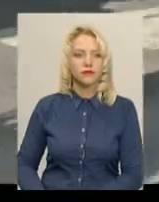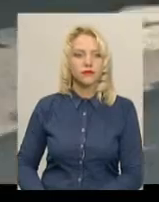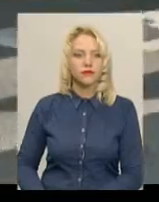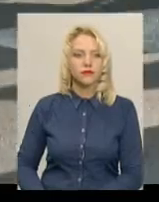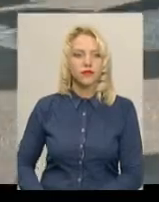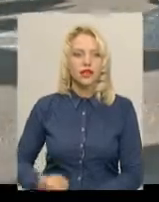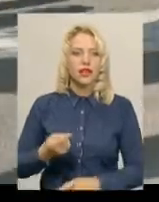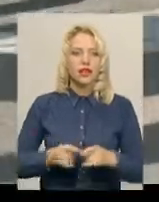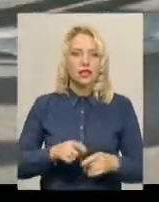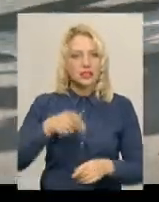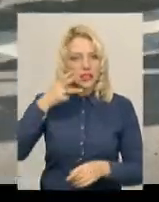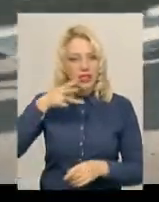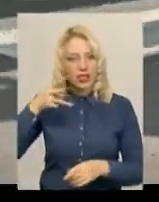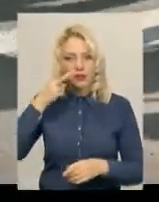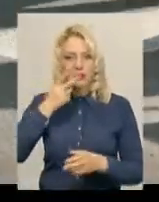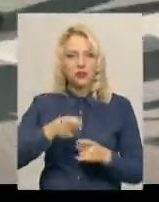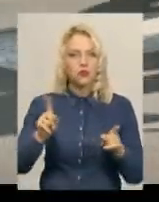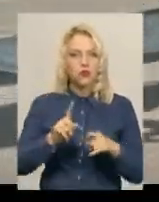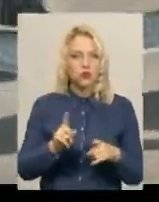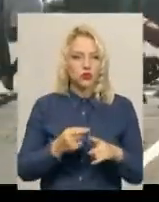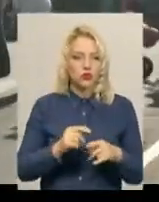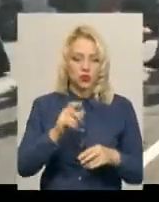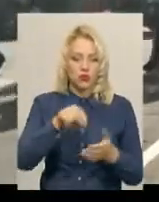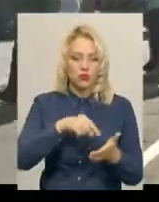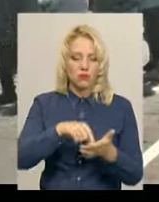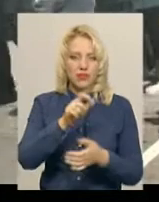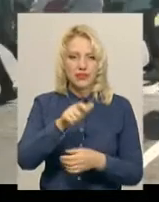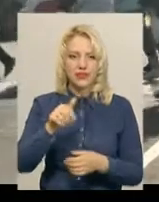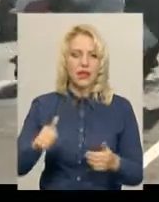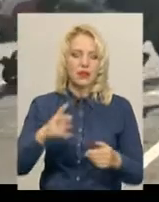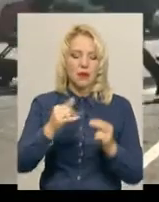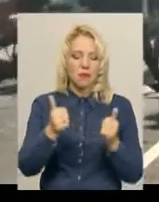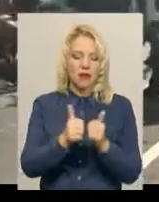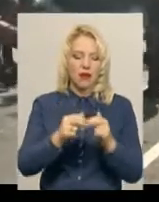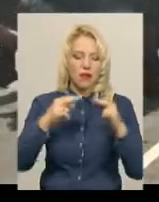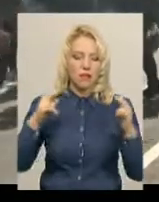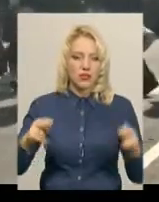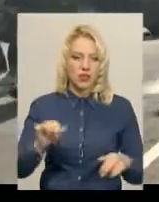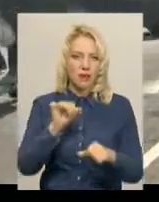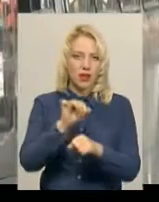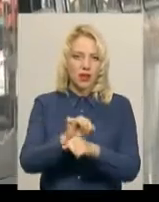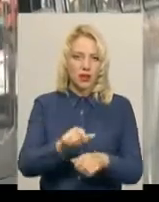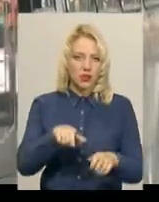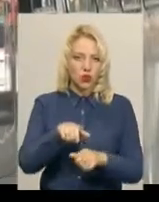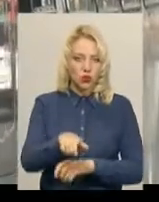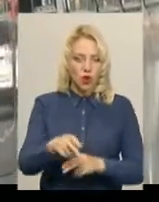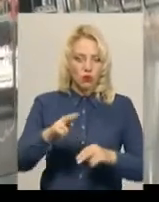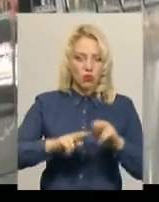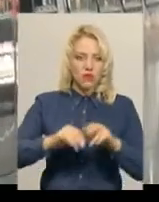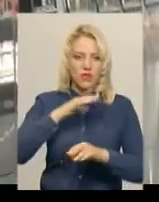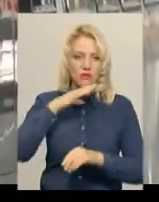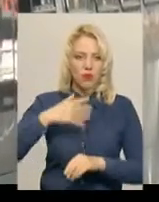На цих кадрах ви бачите, як містяни сьогодні біля моста на вулиці Кам'янецькій перекрили дорогу. Будівництво багатоповерхівки, що на